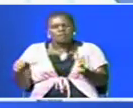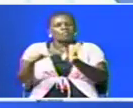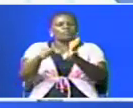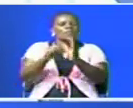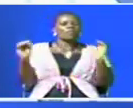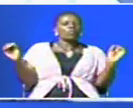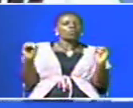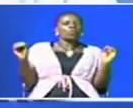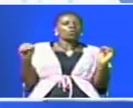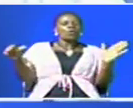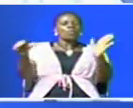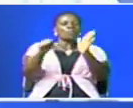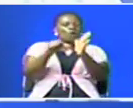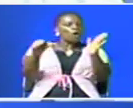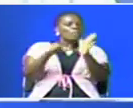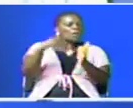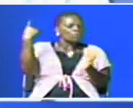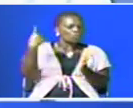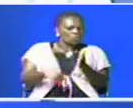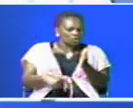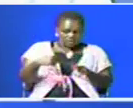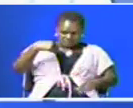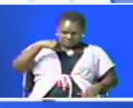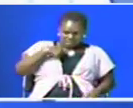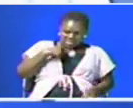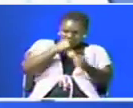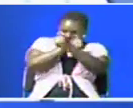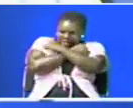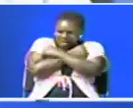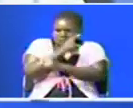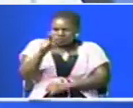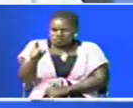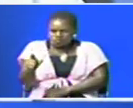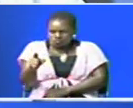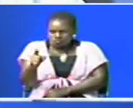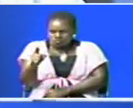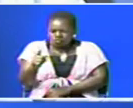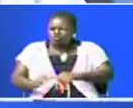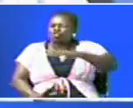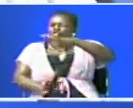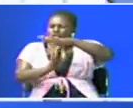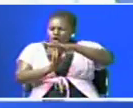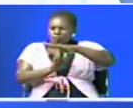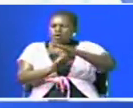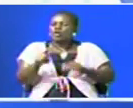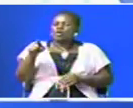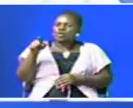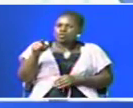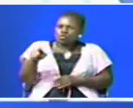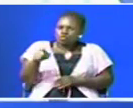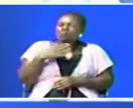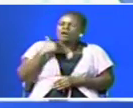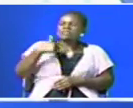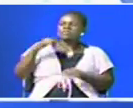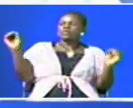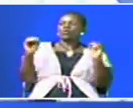matatizo. Tatizo lilioko ni kwamba mimi nimekupenda paka kilele. Wewe umekuwa sasa hunitaki